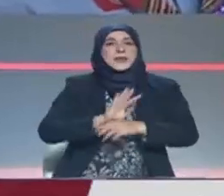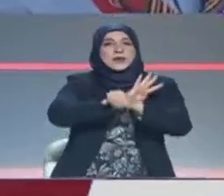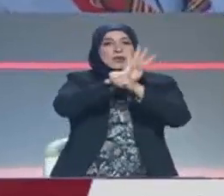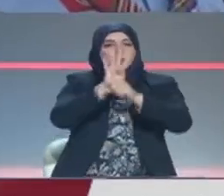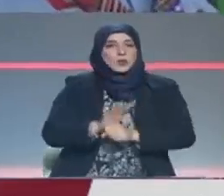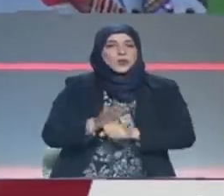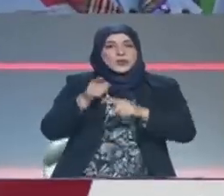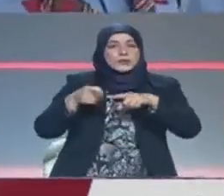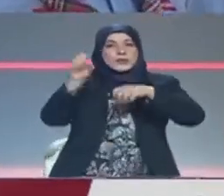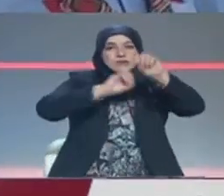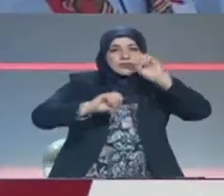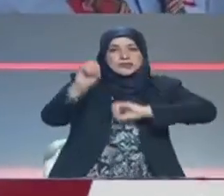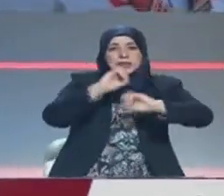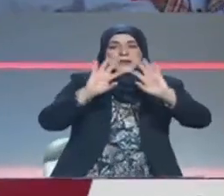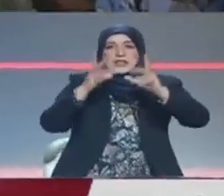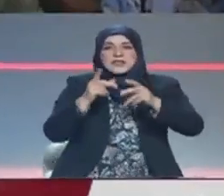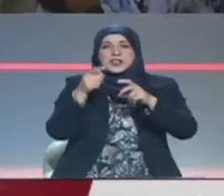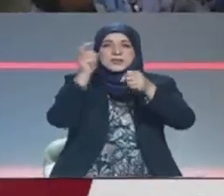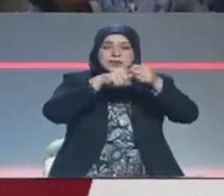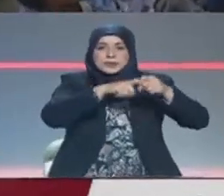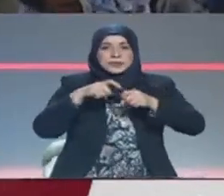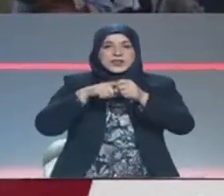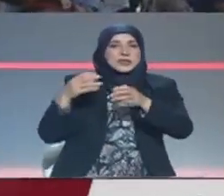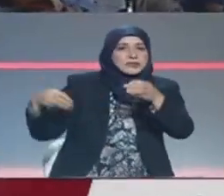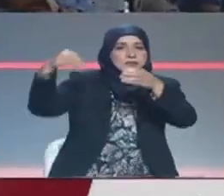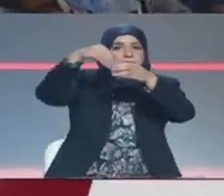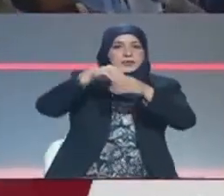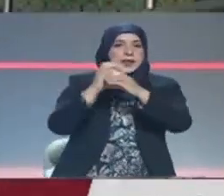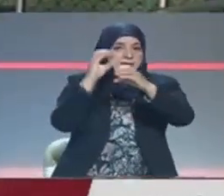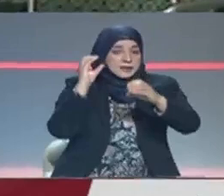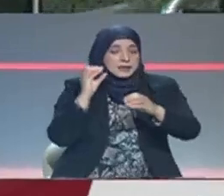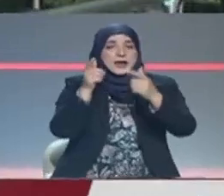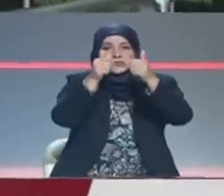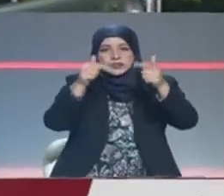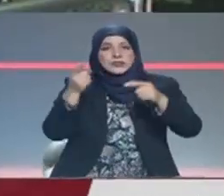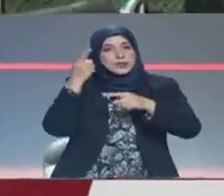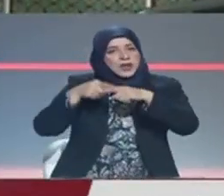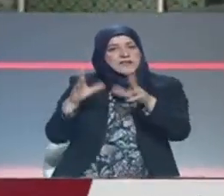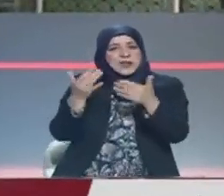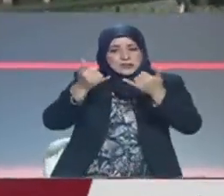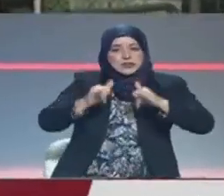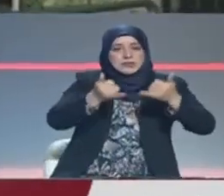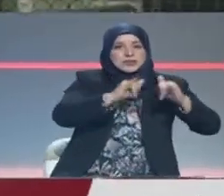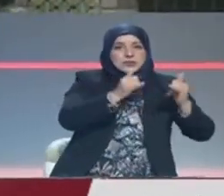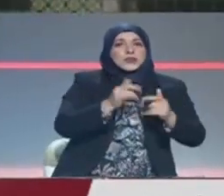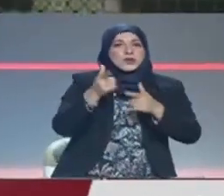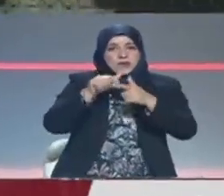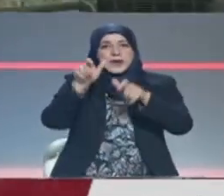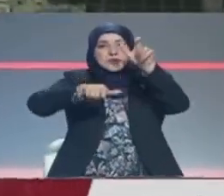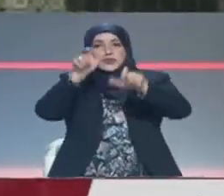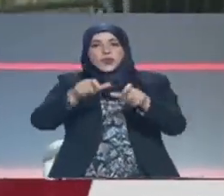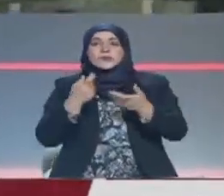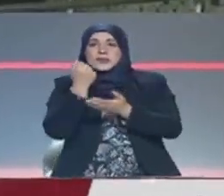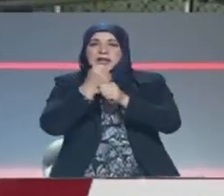وتنظيم اقتناء اشتراكات النقل والصعود الى وسائل النقل والمكوث فيها وسيقوم المتطوعون تحت